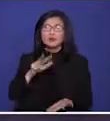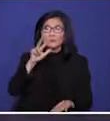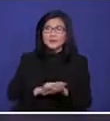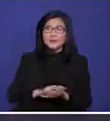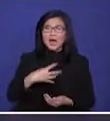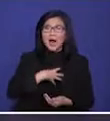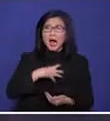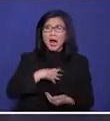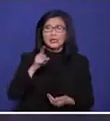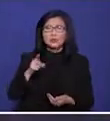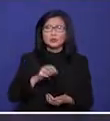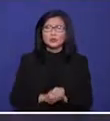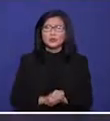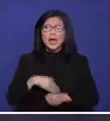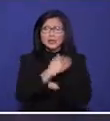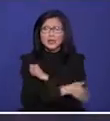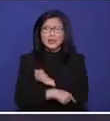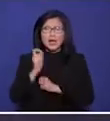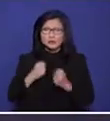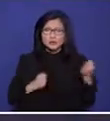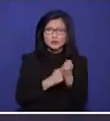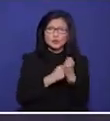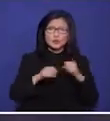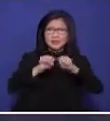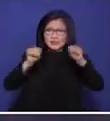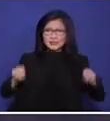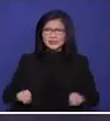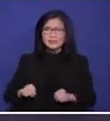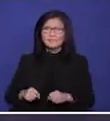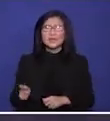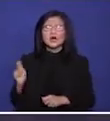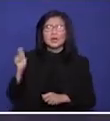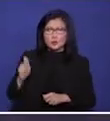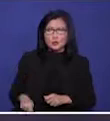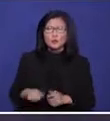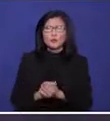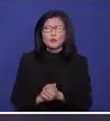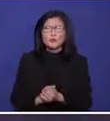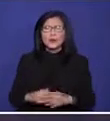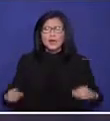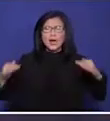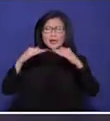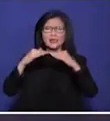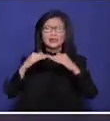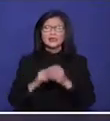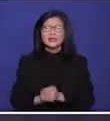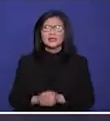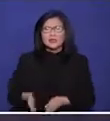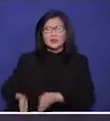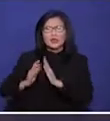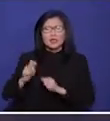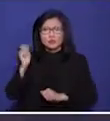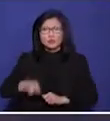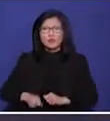tersebut, negara harus didukung oleh sistem hukum yang adil dan penegakan supremasi hukum yang baik